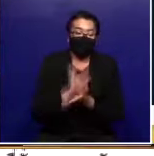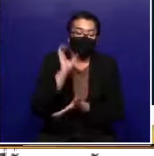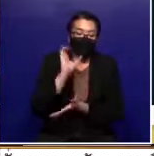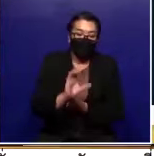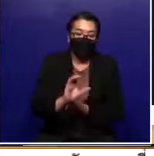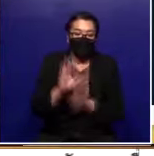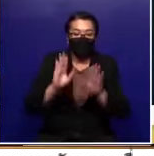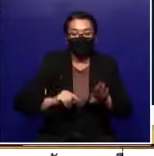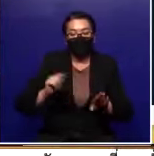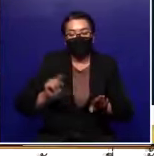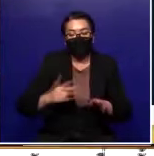มก็บอกได้เลยนะครับว่า